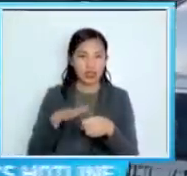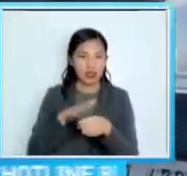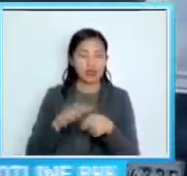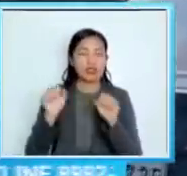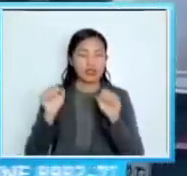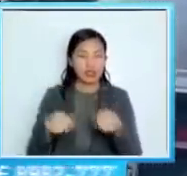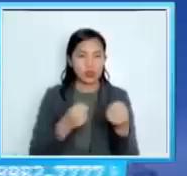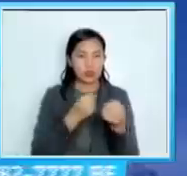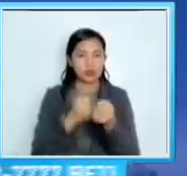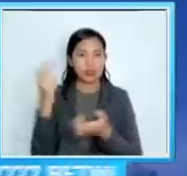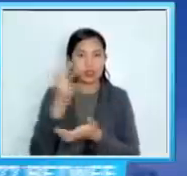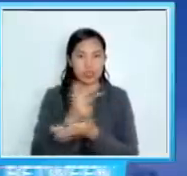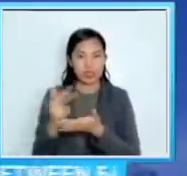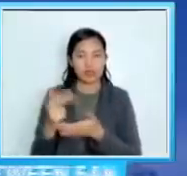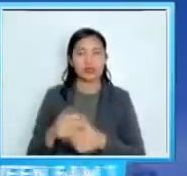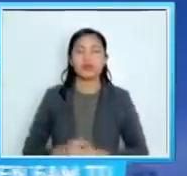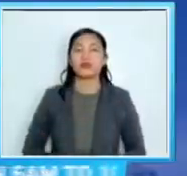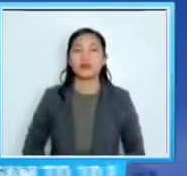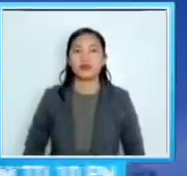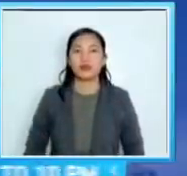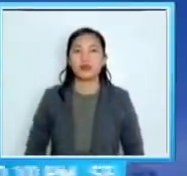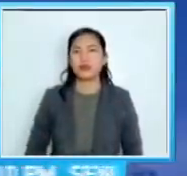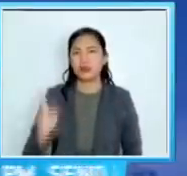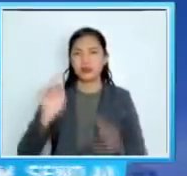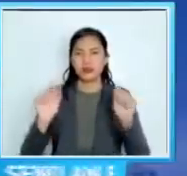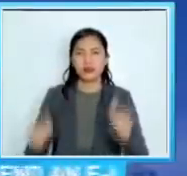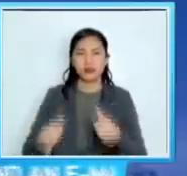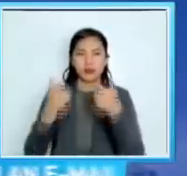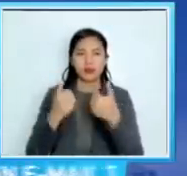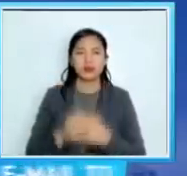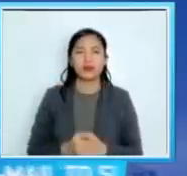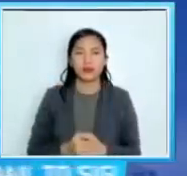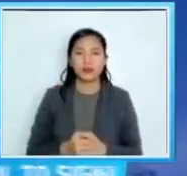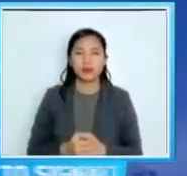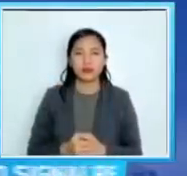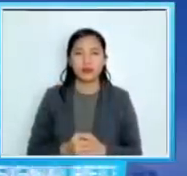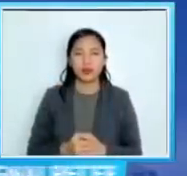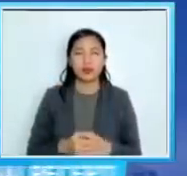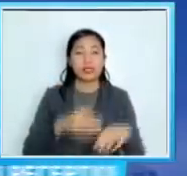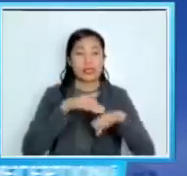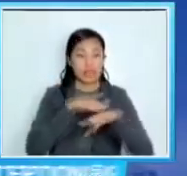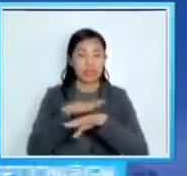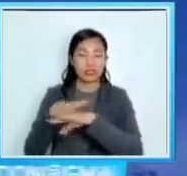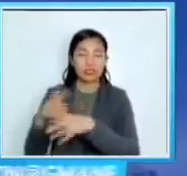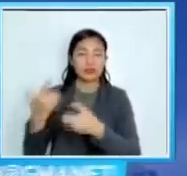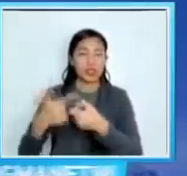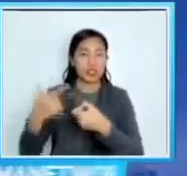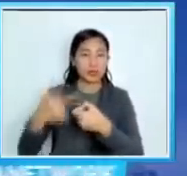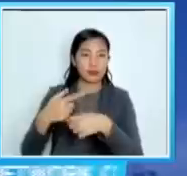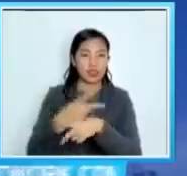3 linggo ayon sa DOE. The challenge is how to bring the petroleum products to the end users, and that is why Director Rino Abad